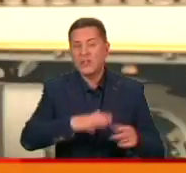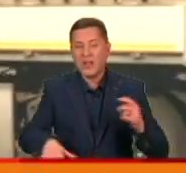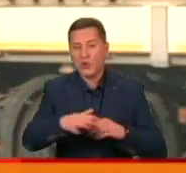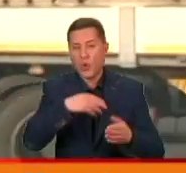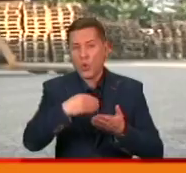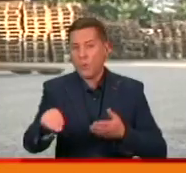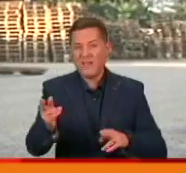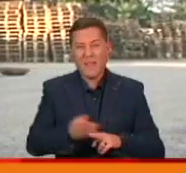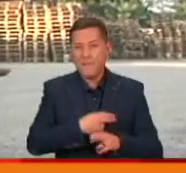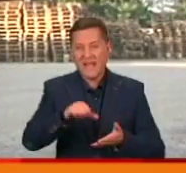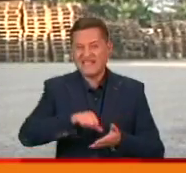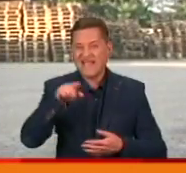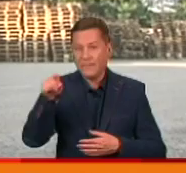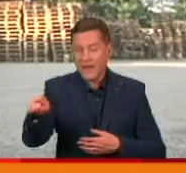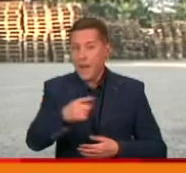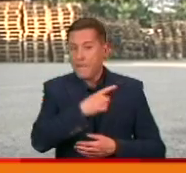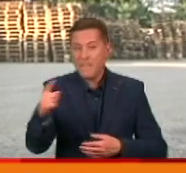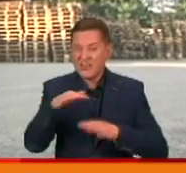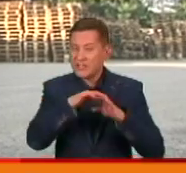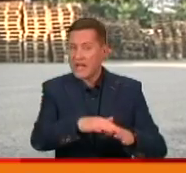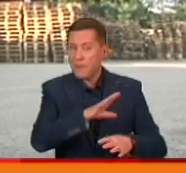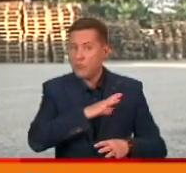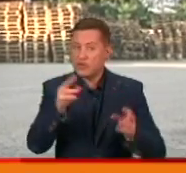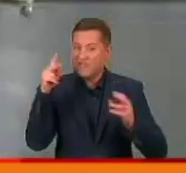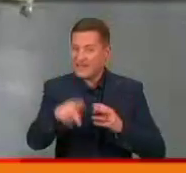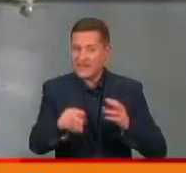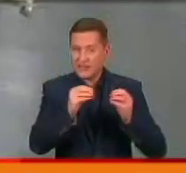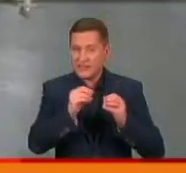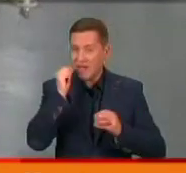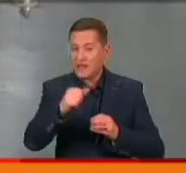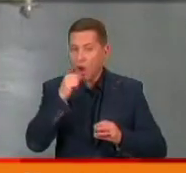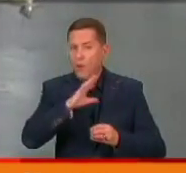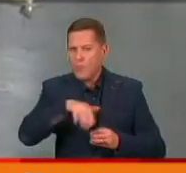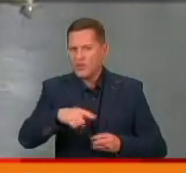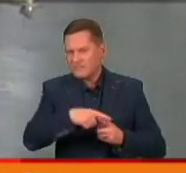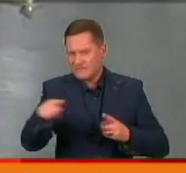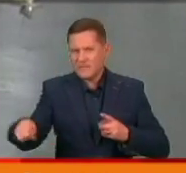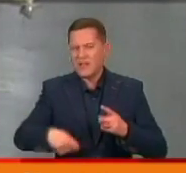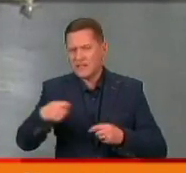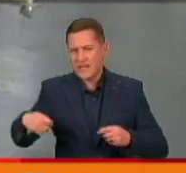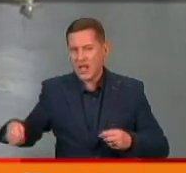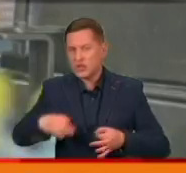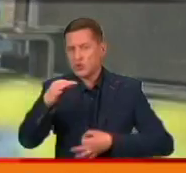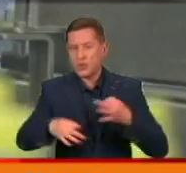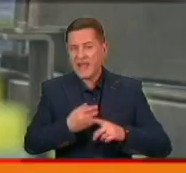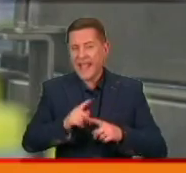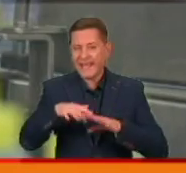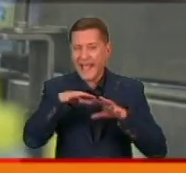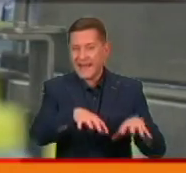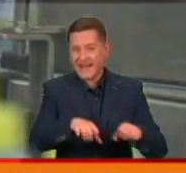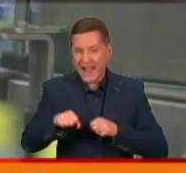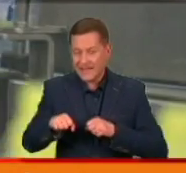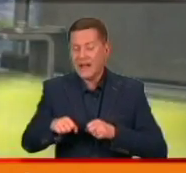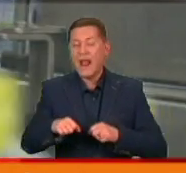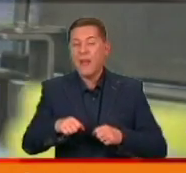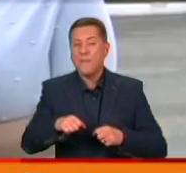держави без них. Перший напад був ще 2010-го. Потім роками тривали суди, які рейдери програли. І ось друга